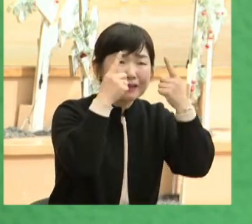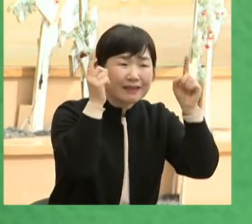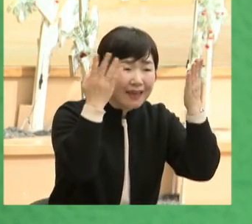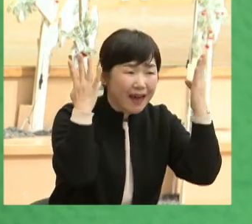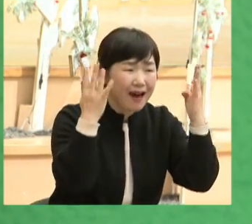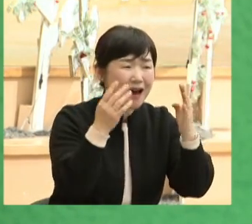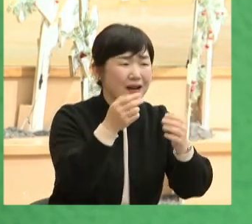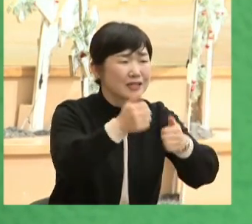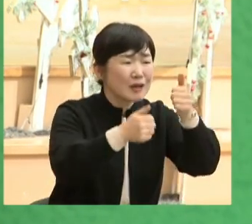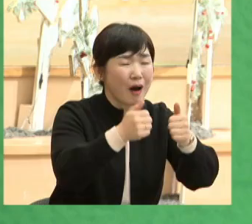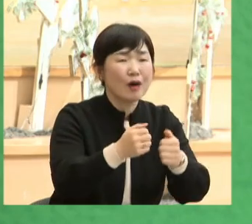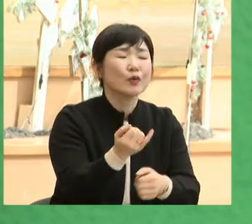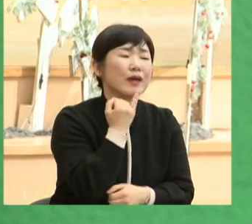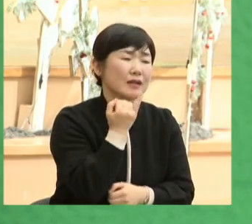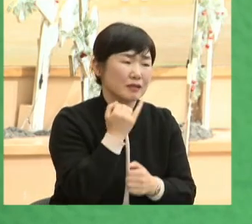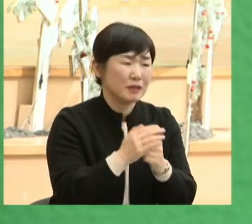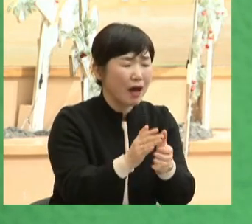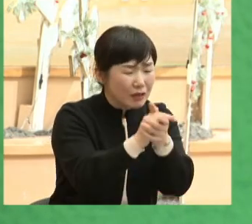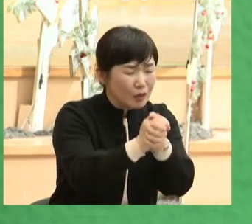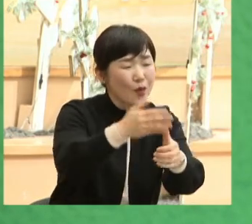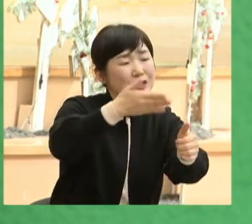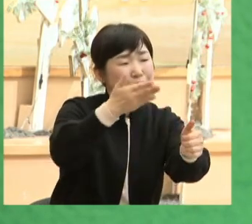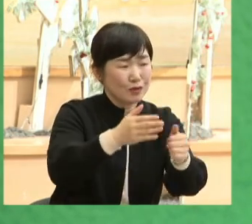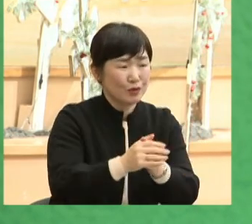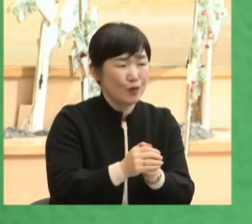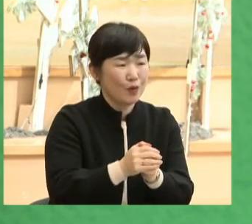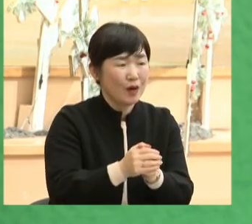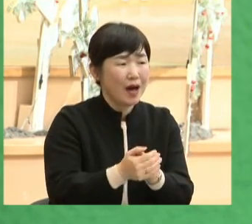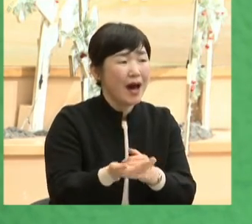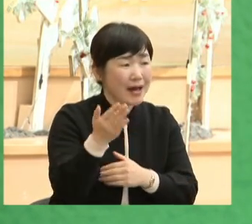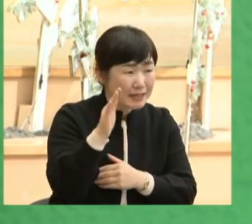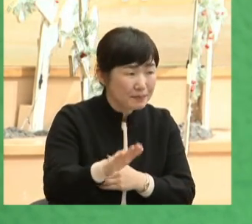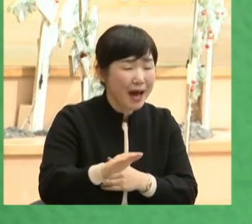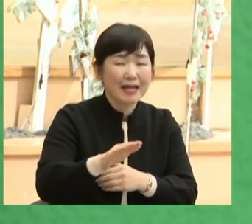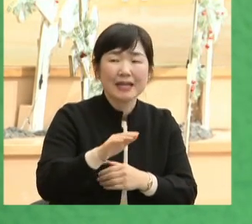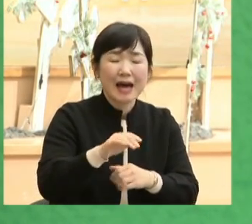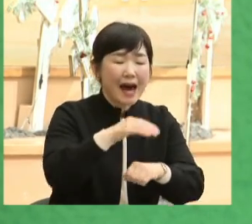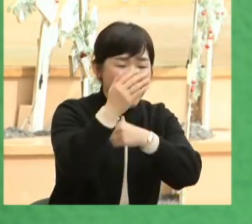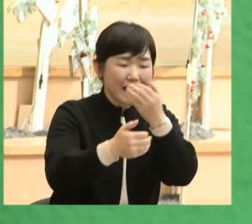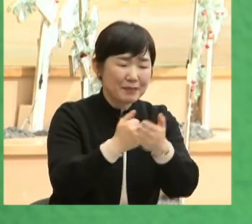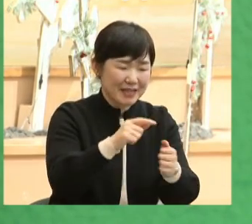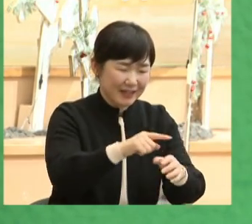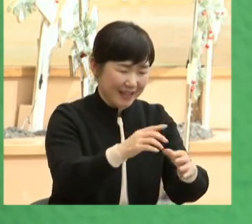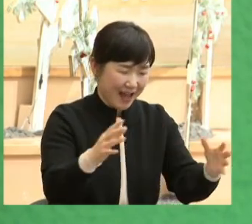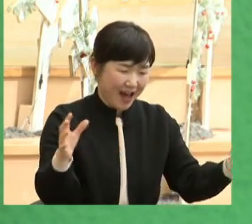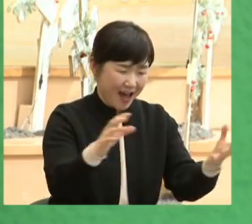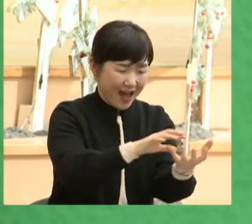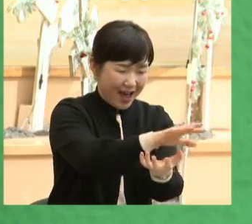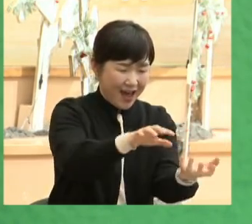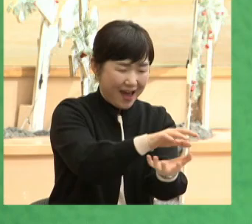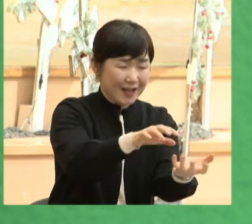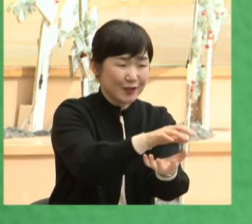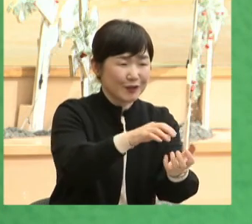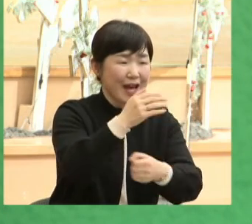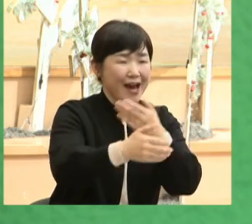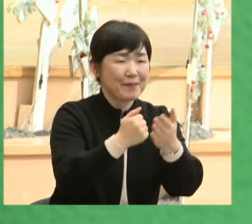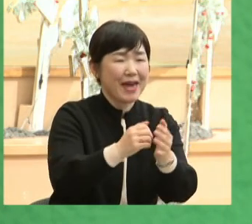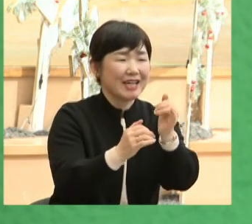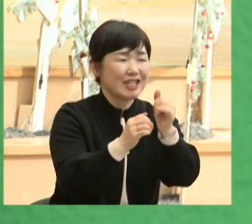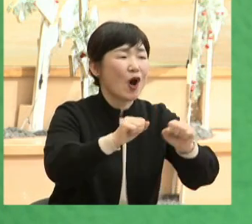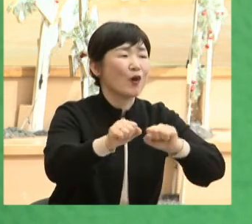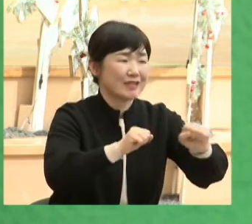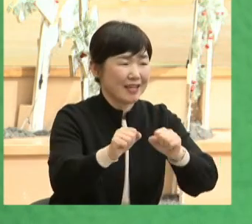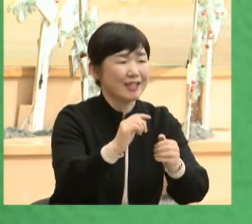대학 괜찮아요 기도하세요 그러나 하나님이 그 모든 것들 주물러 가지고 하나님의 역사를 이루어